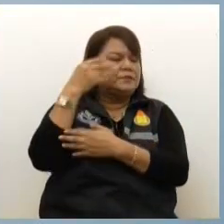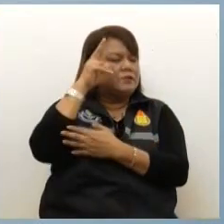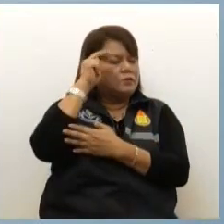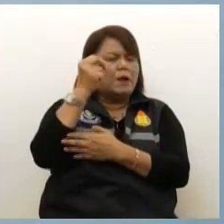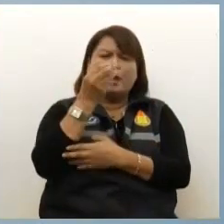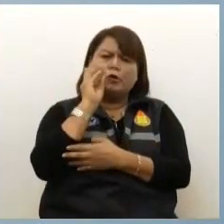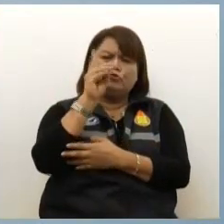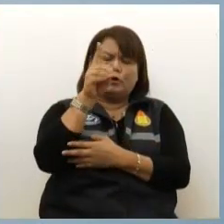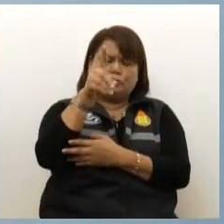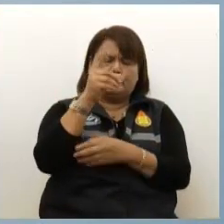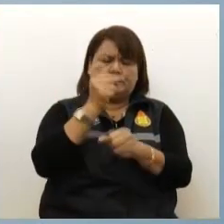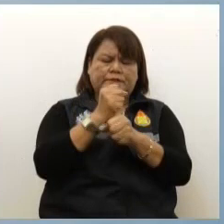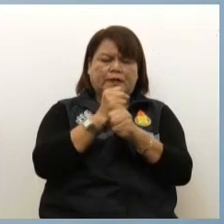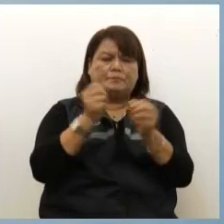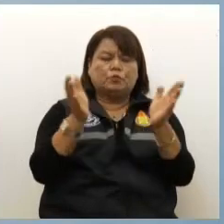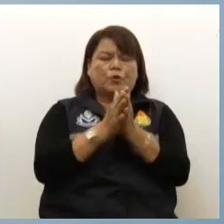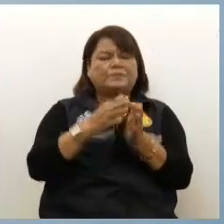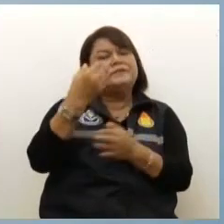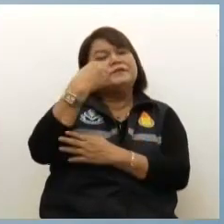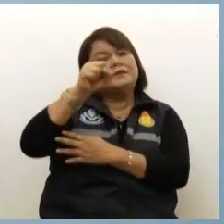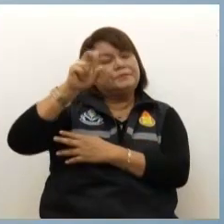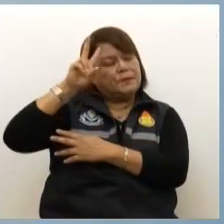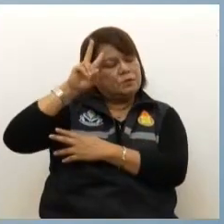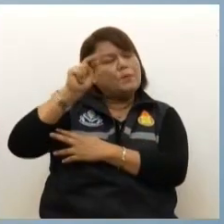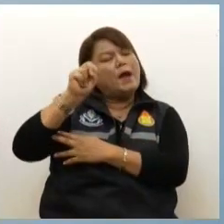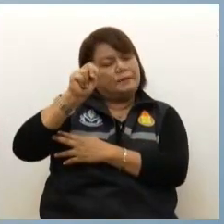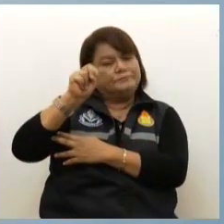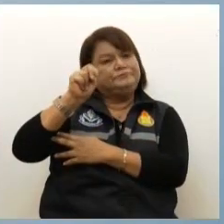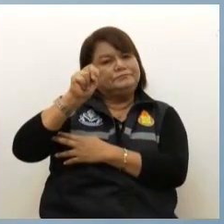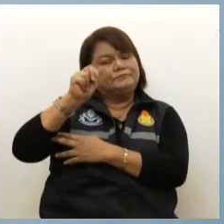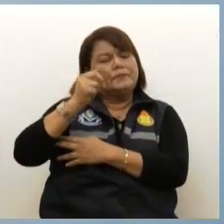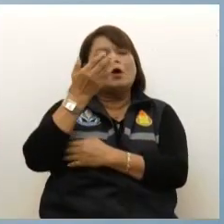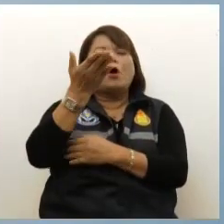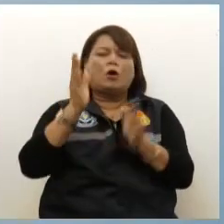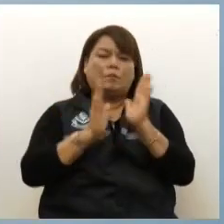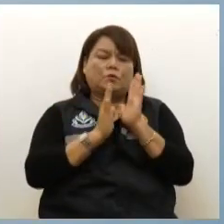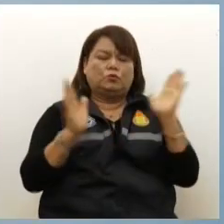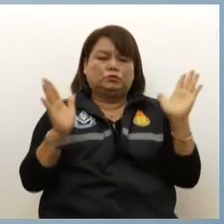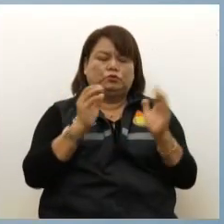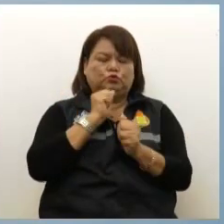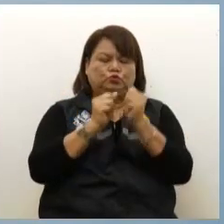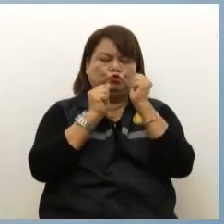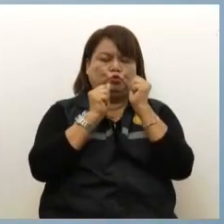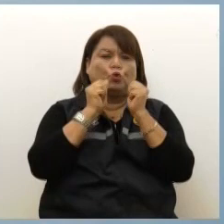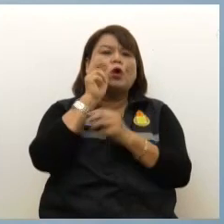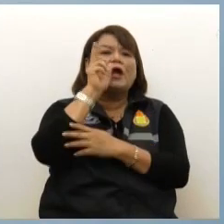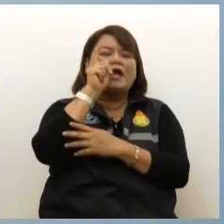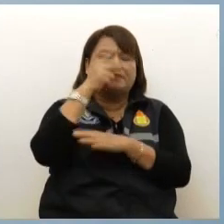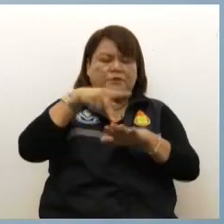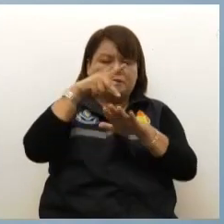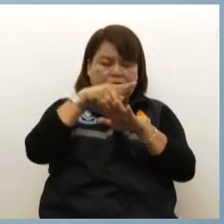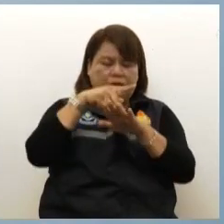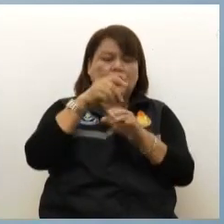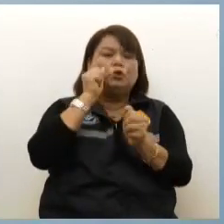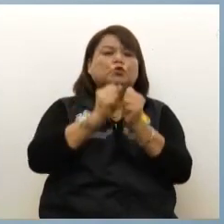นที่จะต้องขับเคลื่อนร่วมกันมาทั้งหมด10นโยบายก็ต้องขอขอบคุณทุกเขตพื้นที่ทุกโรงเรียนน